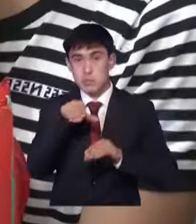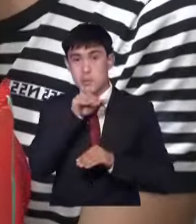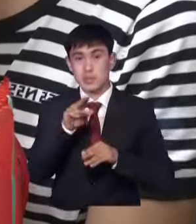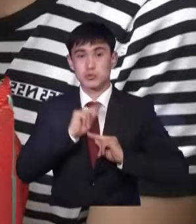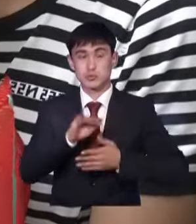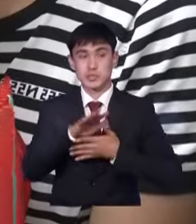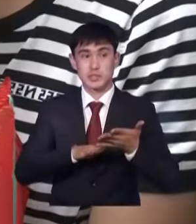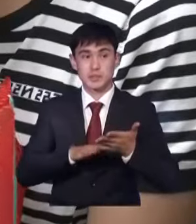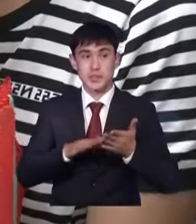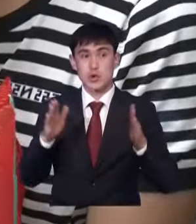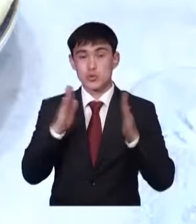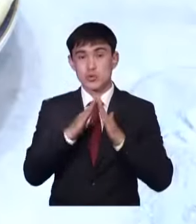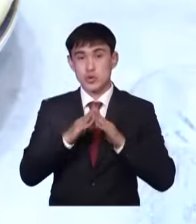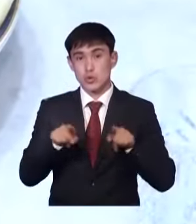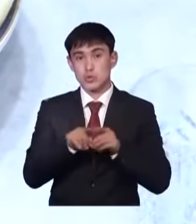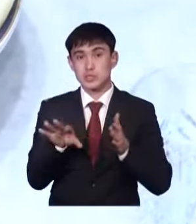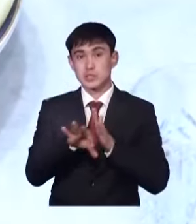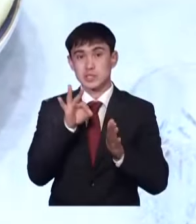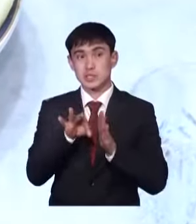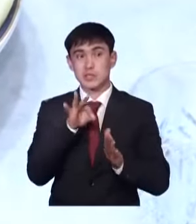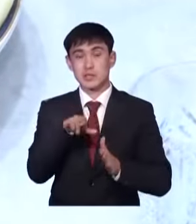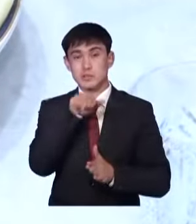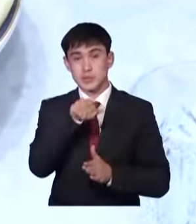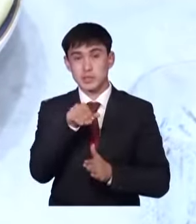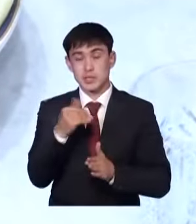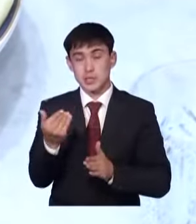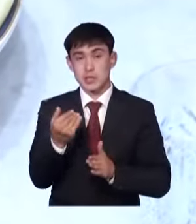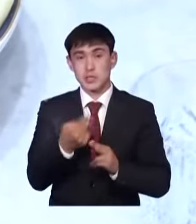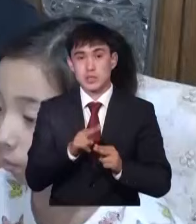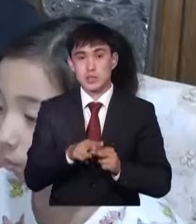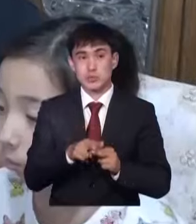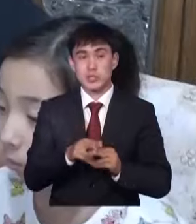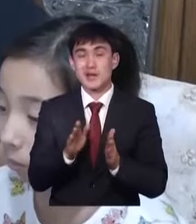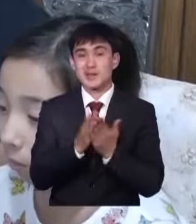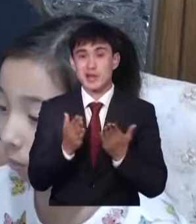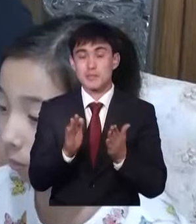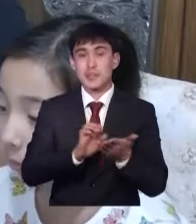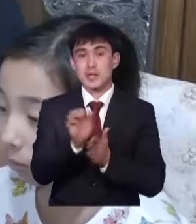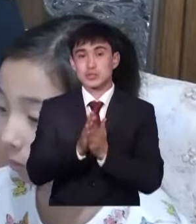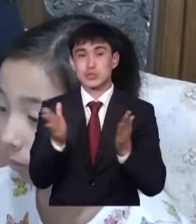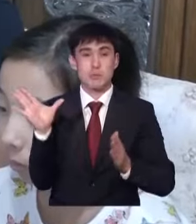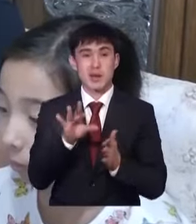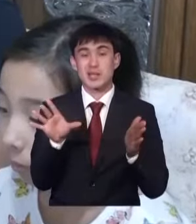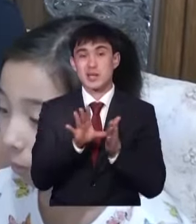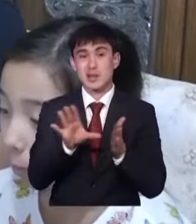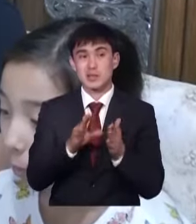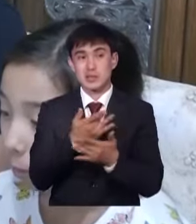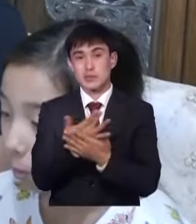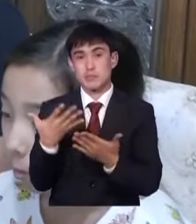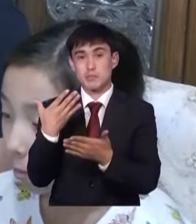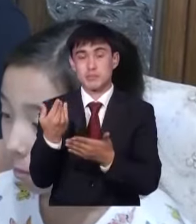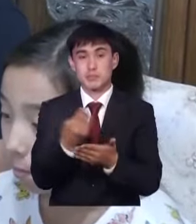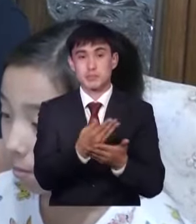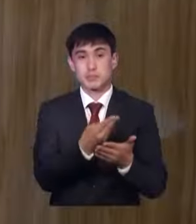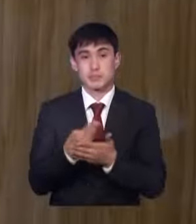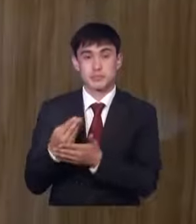істеп жатыр. Үйдегі атмосфера осы саланы таңдауыма ықпал етті дейді. Себебі сөредегі кітап, газет-журналдың барлығы электрлік жүйеге қатысты